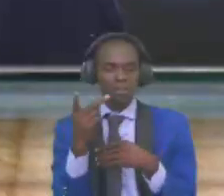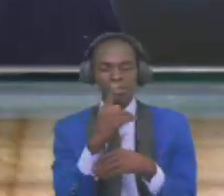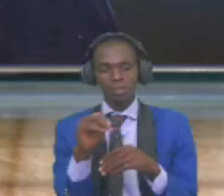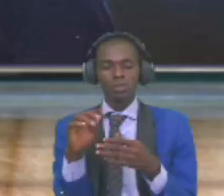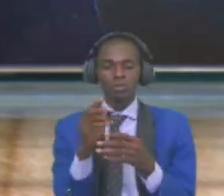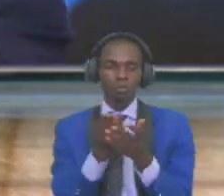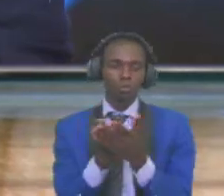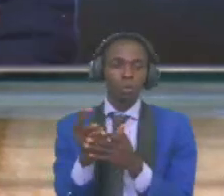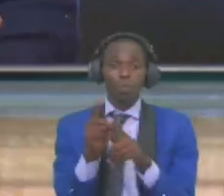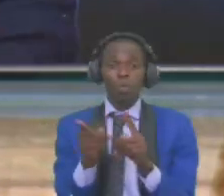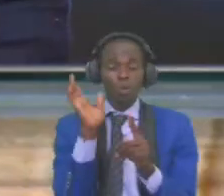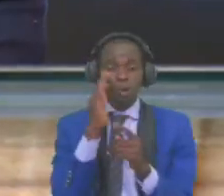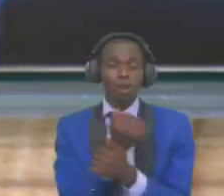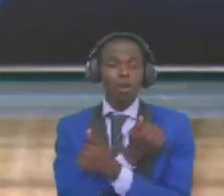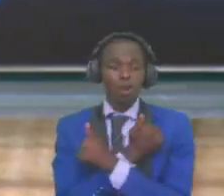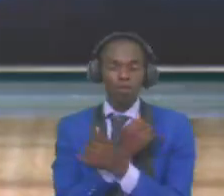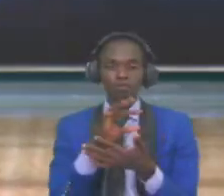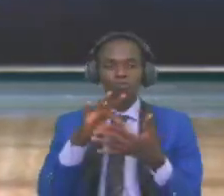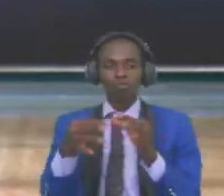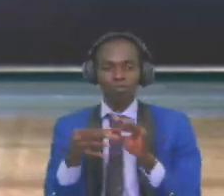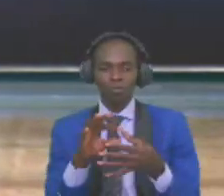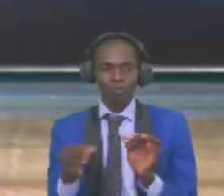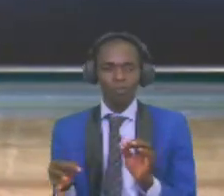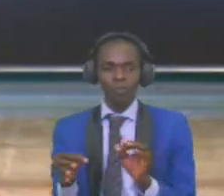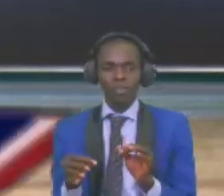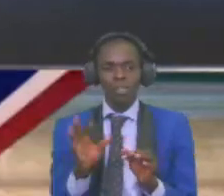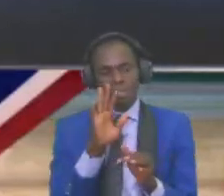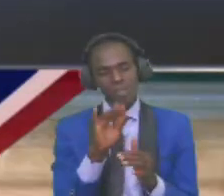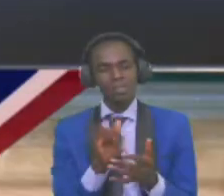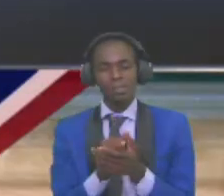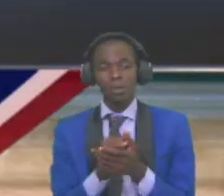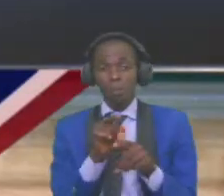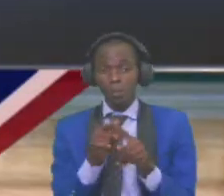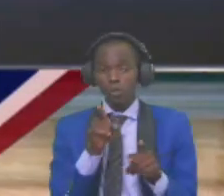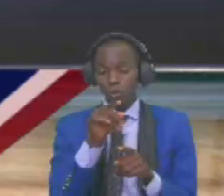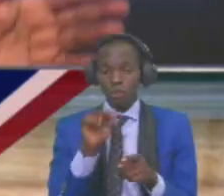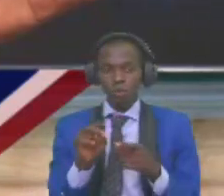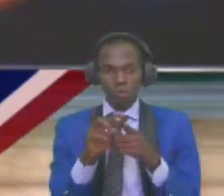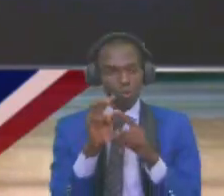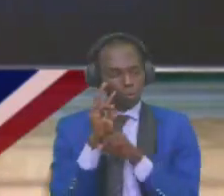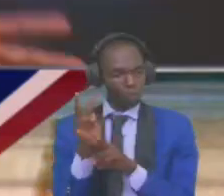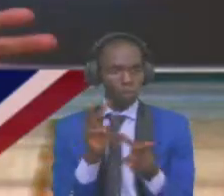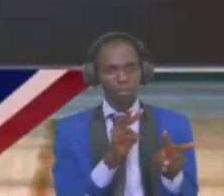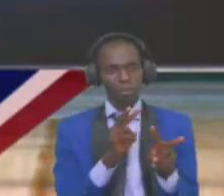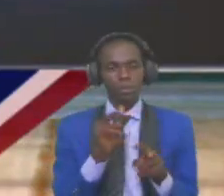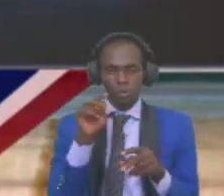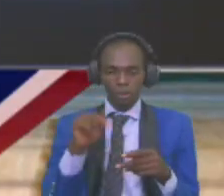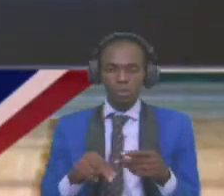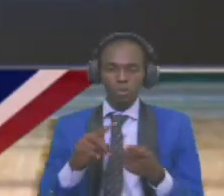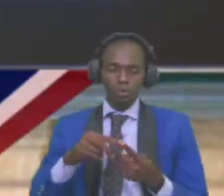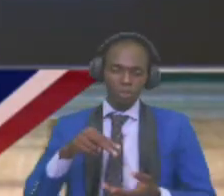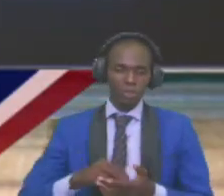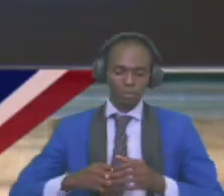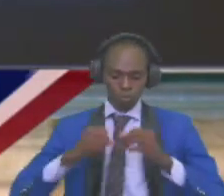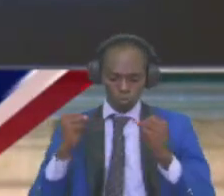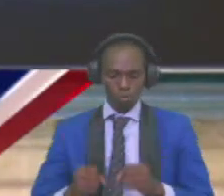les fables ils sont des porteurs de fables et du coup voici ce qu'il faut faire vous veillez pour que tu te mettes